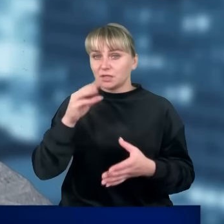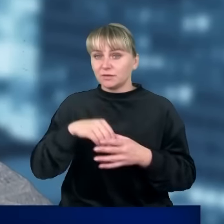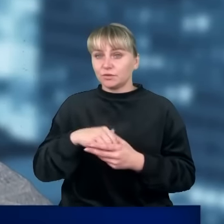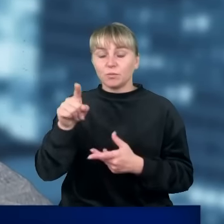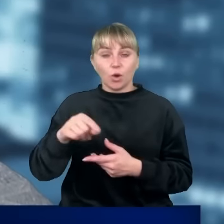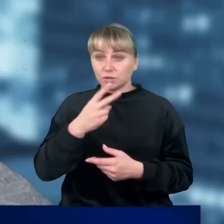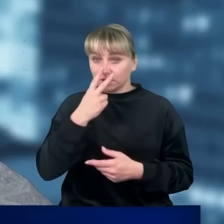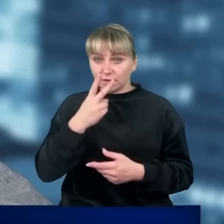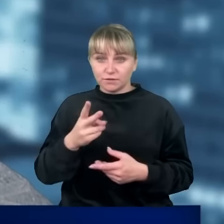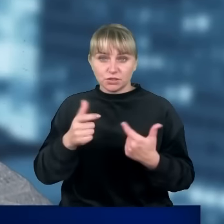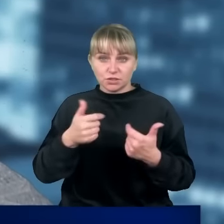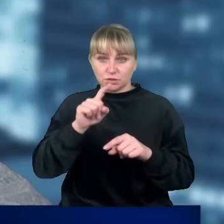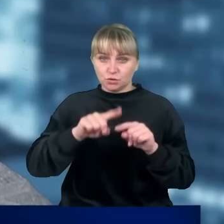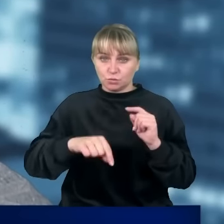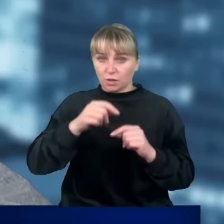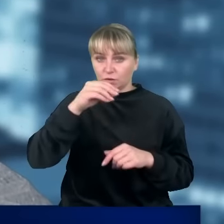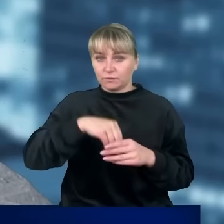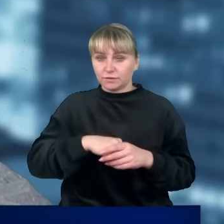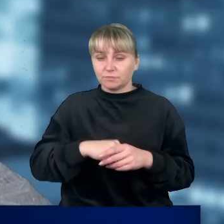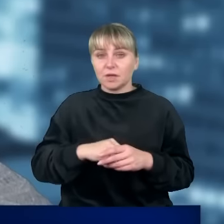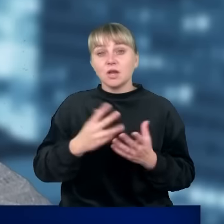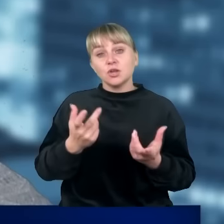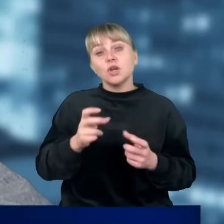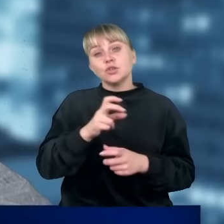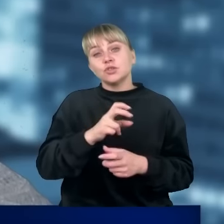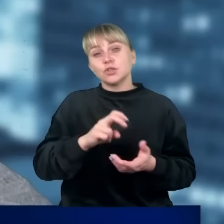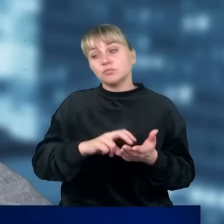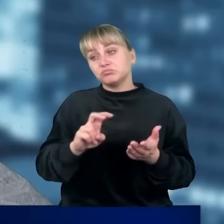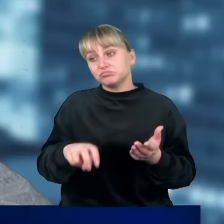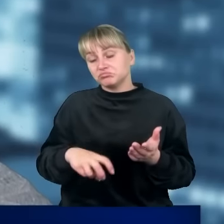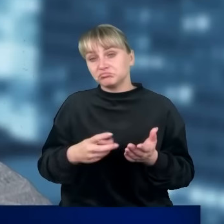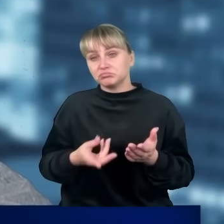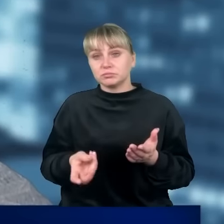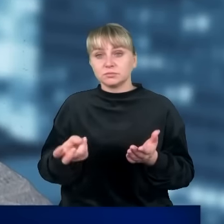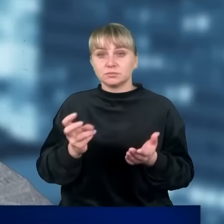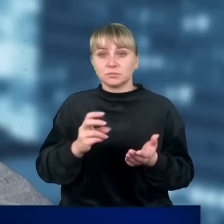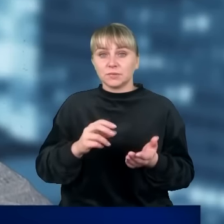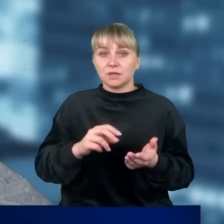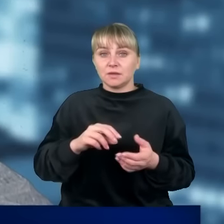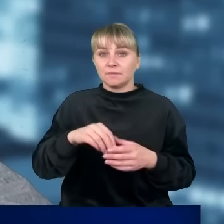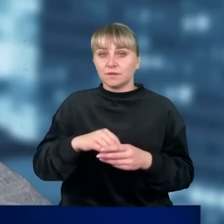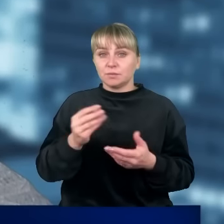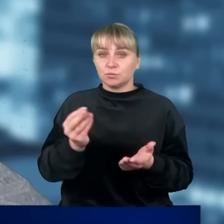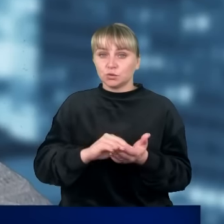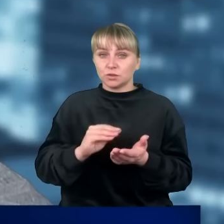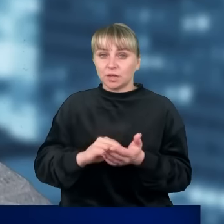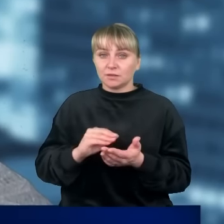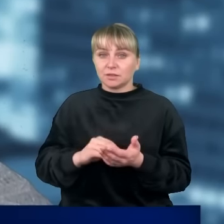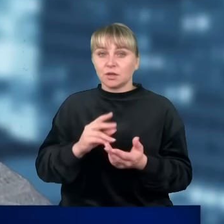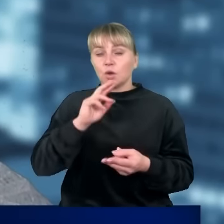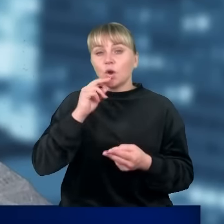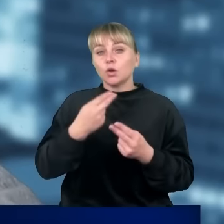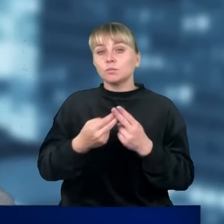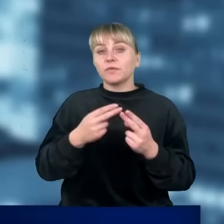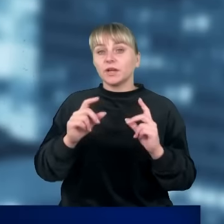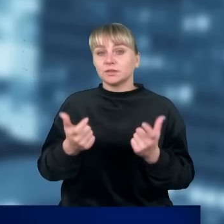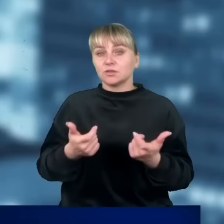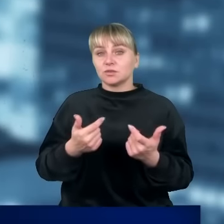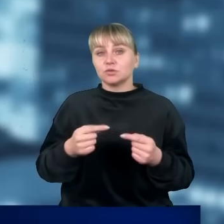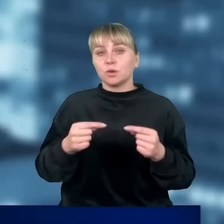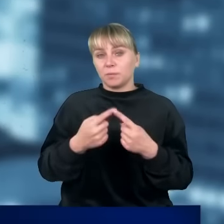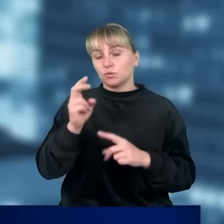nie widzi w tym nic złego. Czy rozważał rezygnację z pobierania tego dodatku, go zapytali. Ryczałt na mieszkanie odpowiada miesięcznym kosztom mieszkania w hotelu